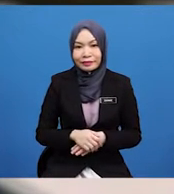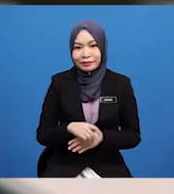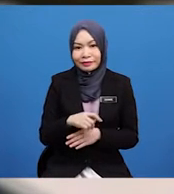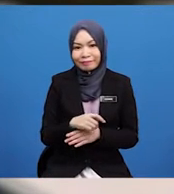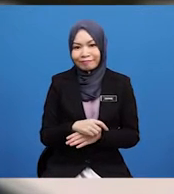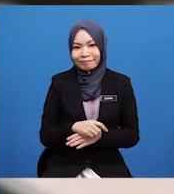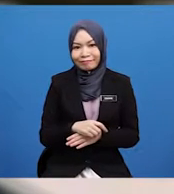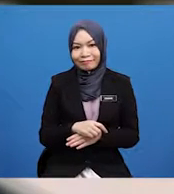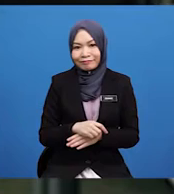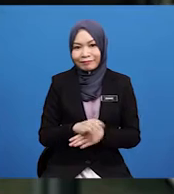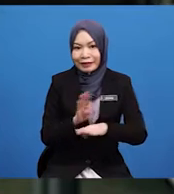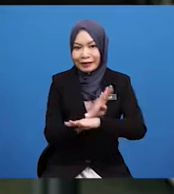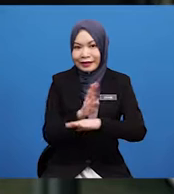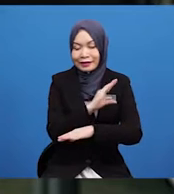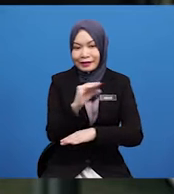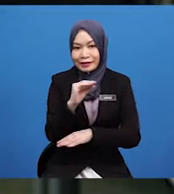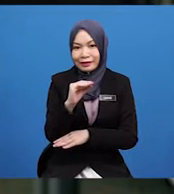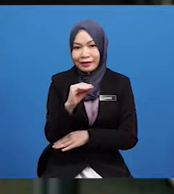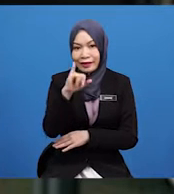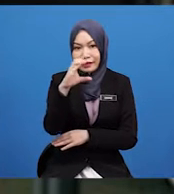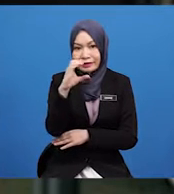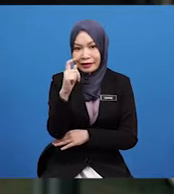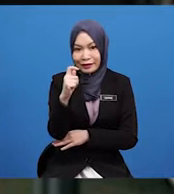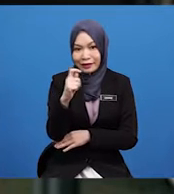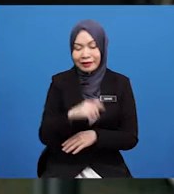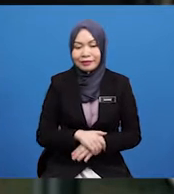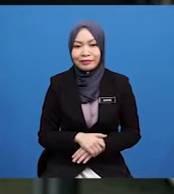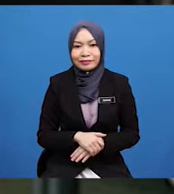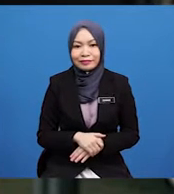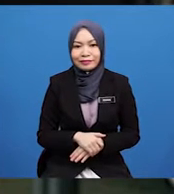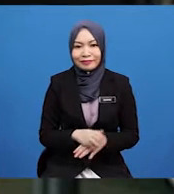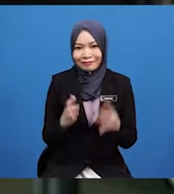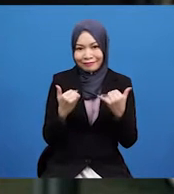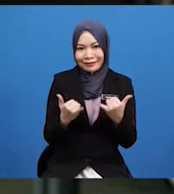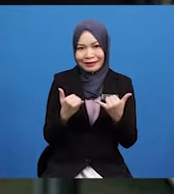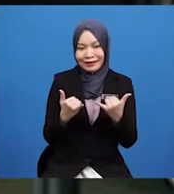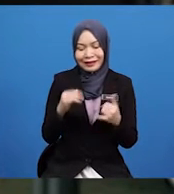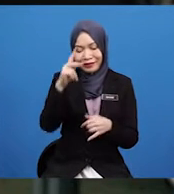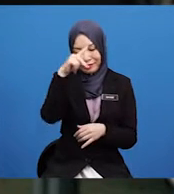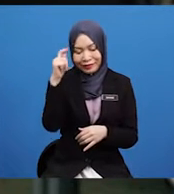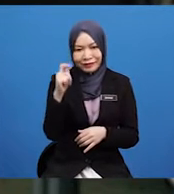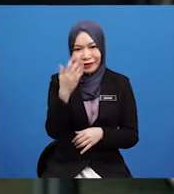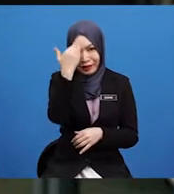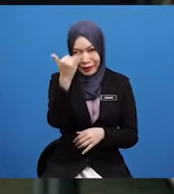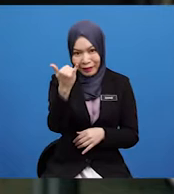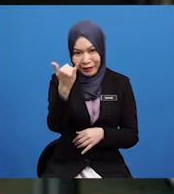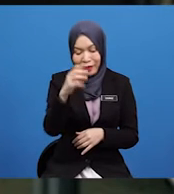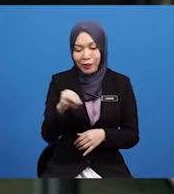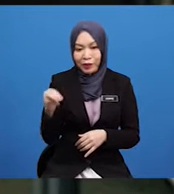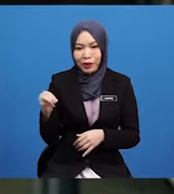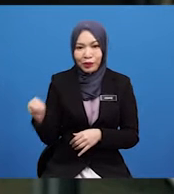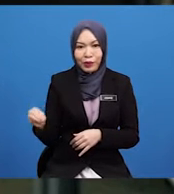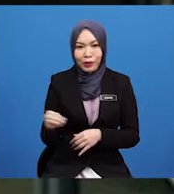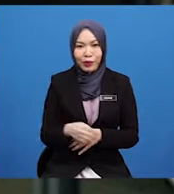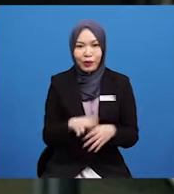kecerdasan buatan atau zaman ia karena murid-murid dikelilingi oleh rumah pintar